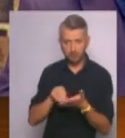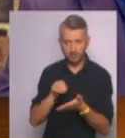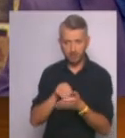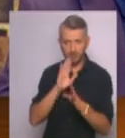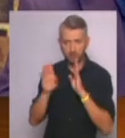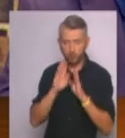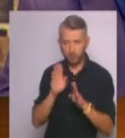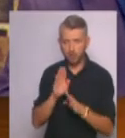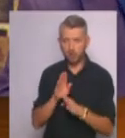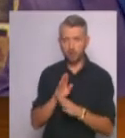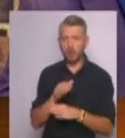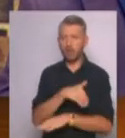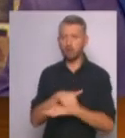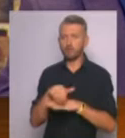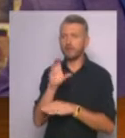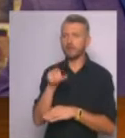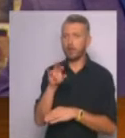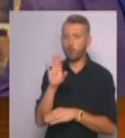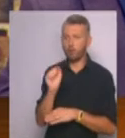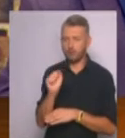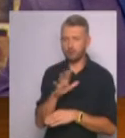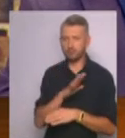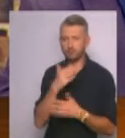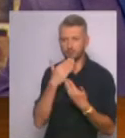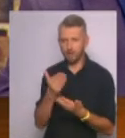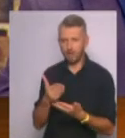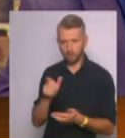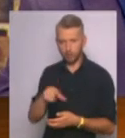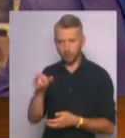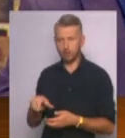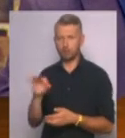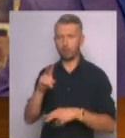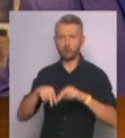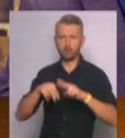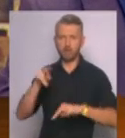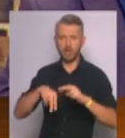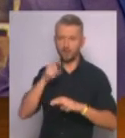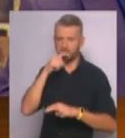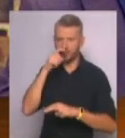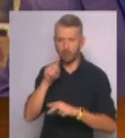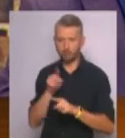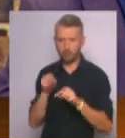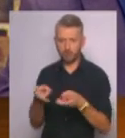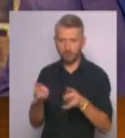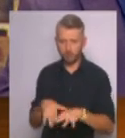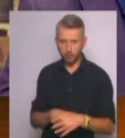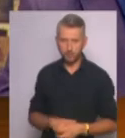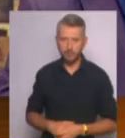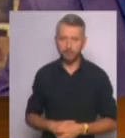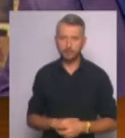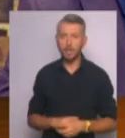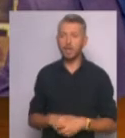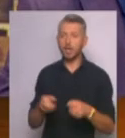що на вулиці Садовій до вас зверталися також жителі з приводу будівельного сміття, яке там залишилося.